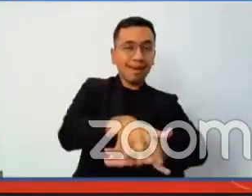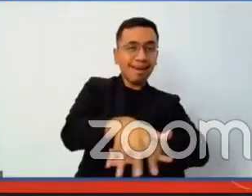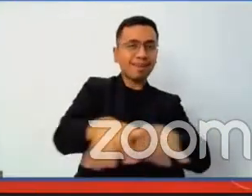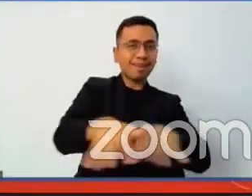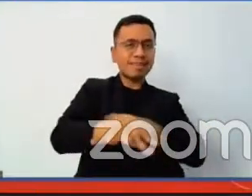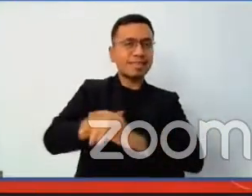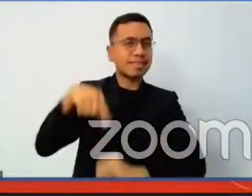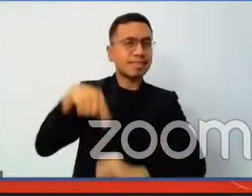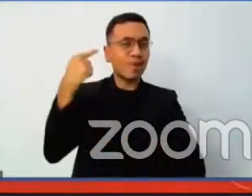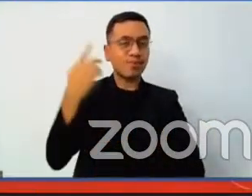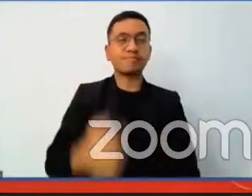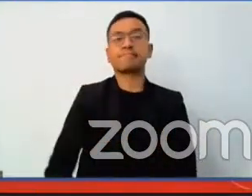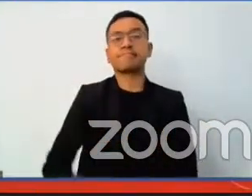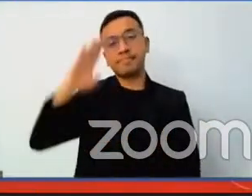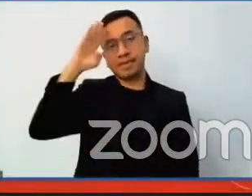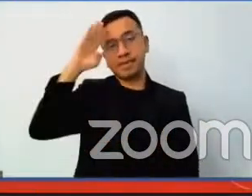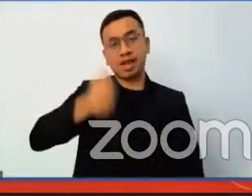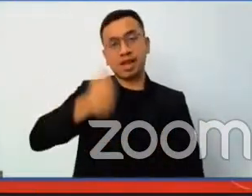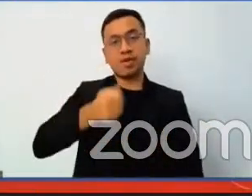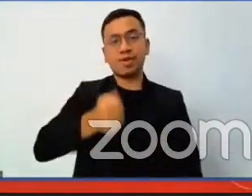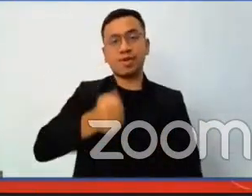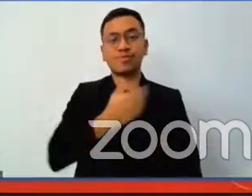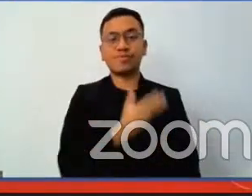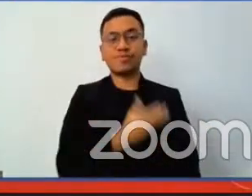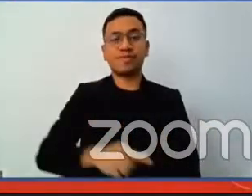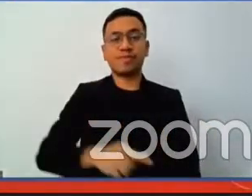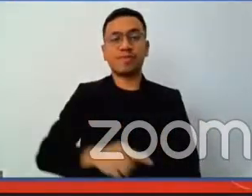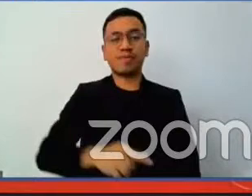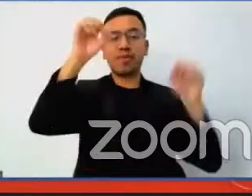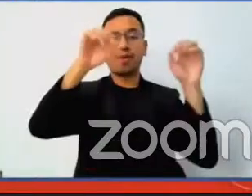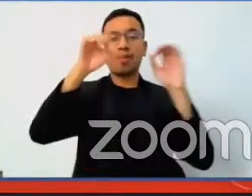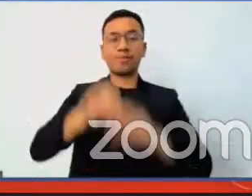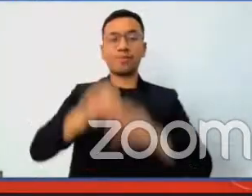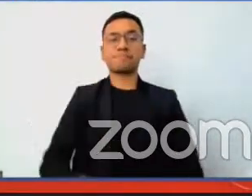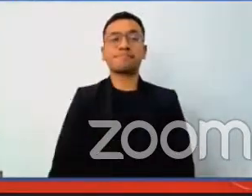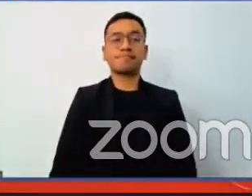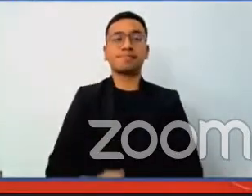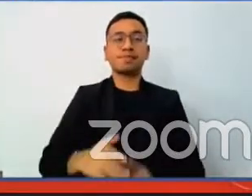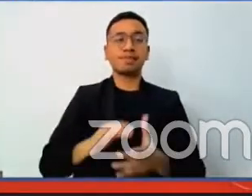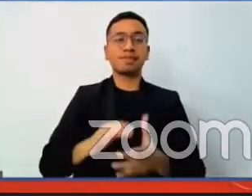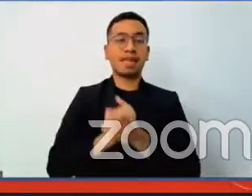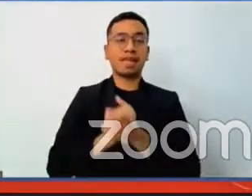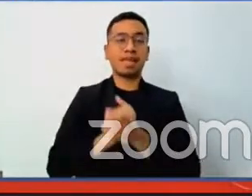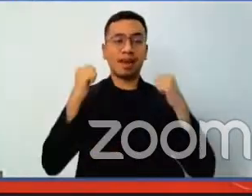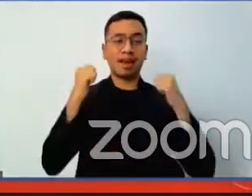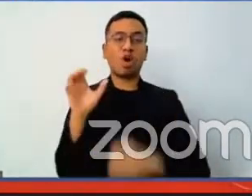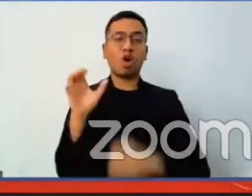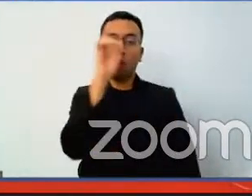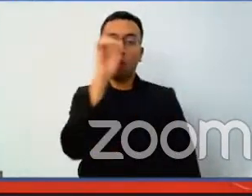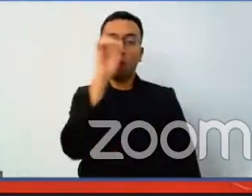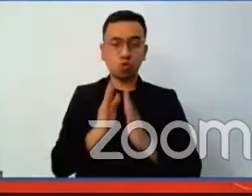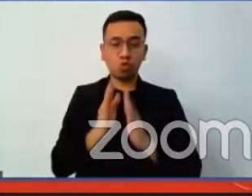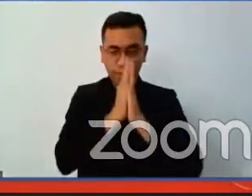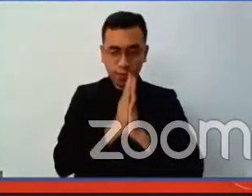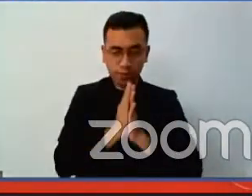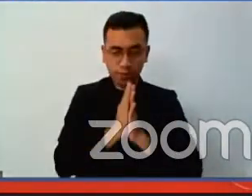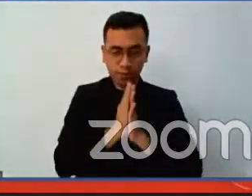warahmatullahi wabarakatuh. Salam sejahtera bagi kita semua. Om Swastiastu, Namo Buddhaya, Salam